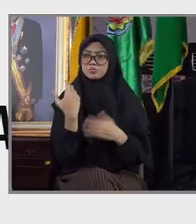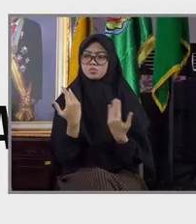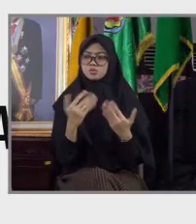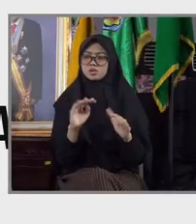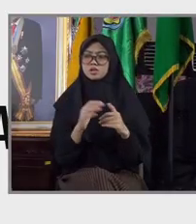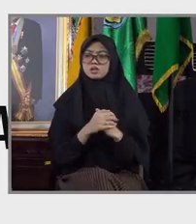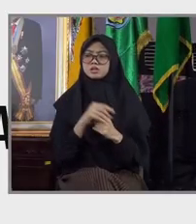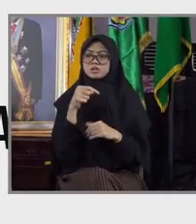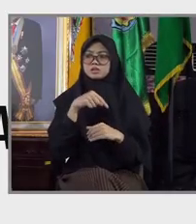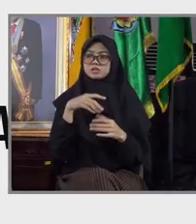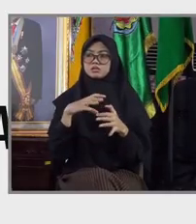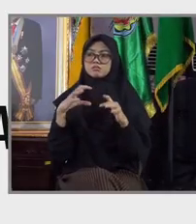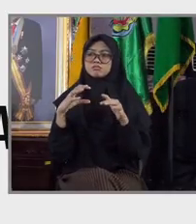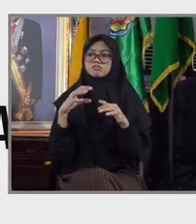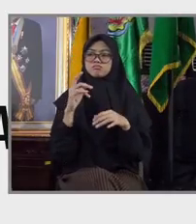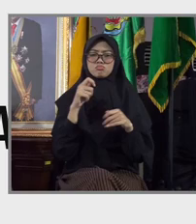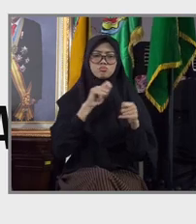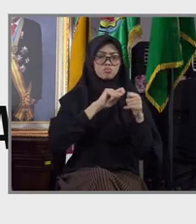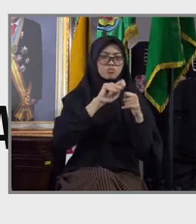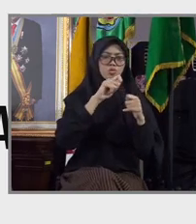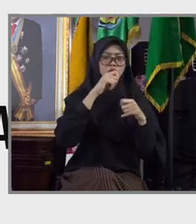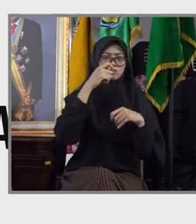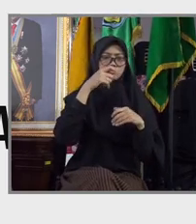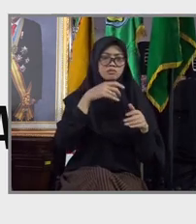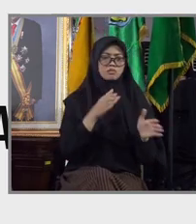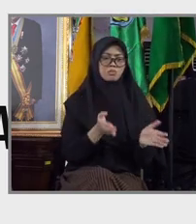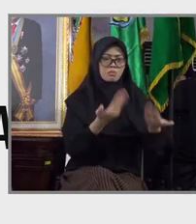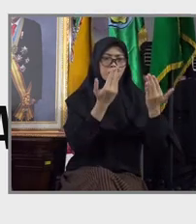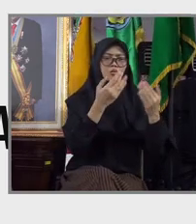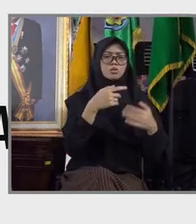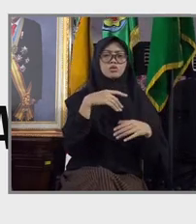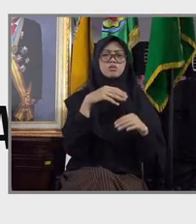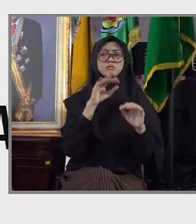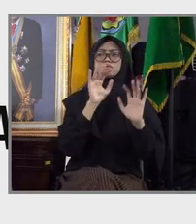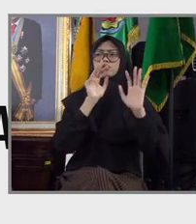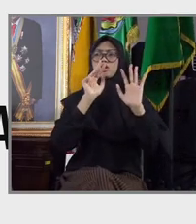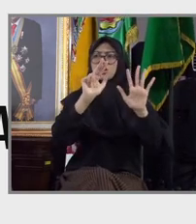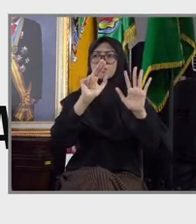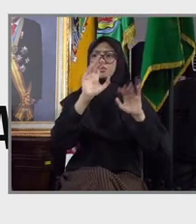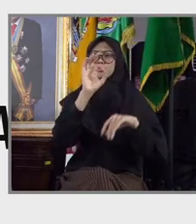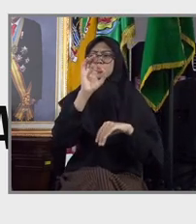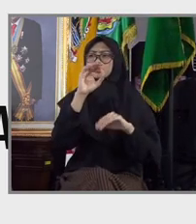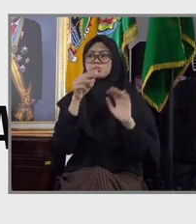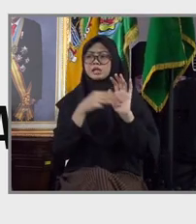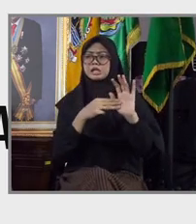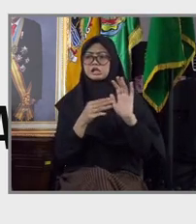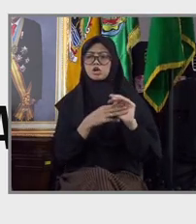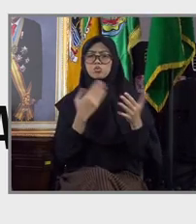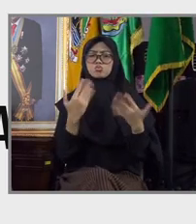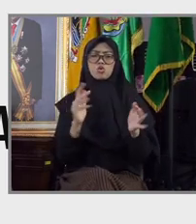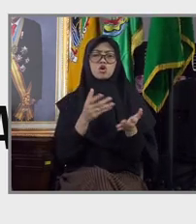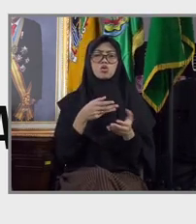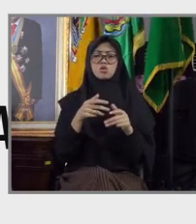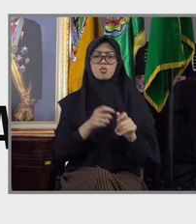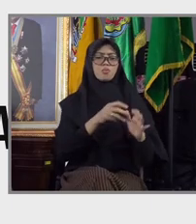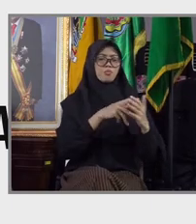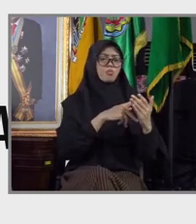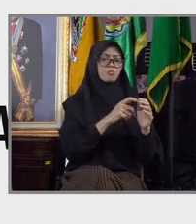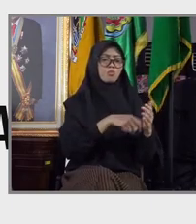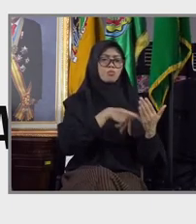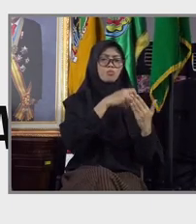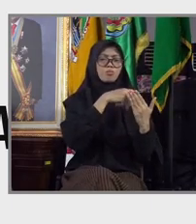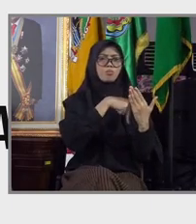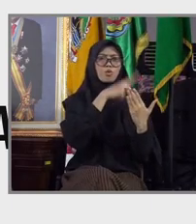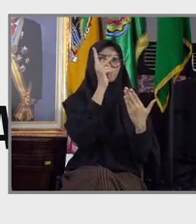dikerjakan oleh investor, habisnya 850 miliar. Kami udah either kemana-mana Pak Gub, menurut